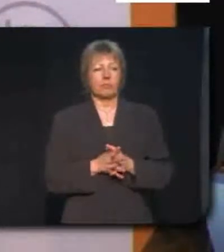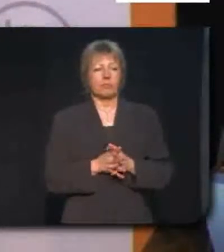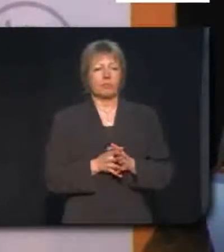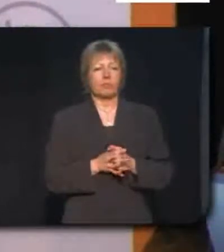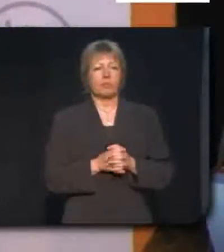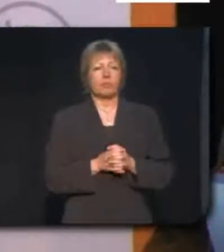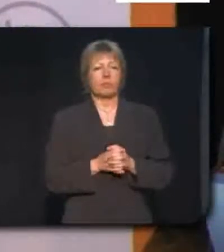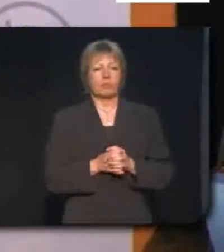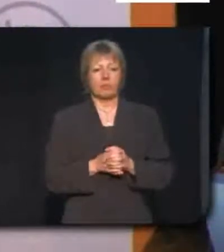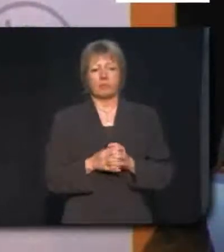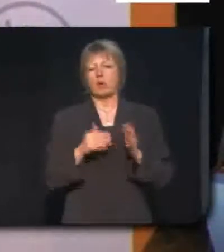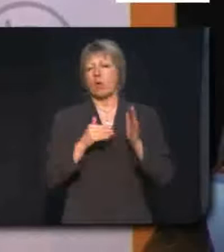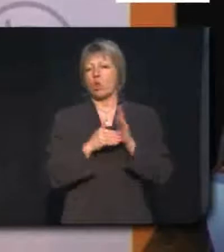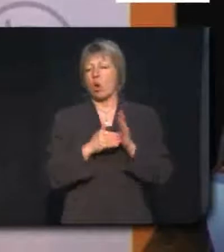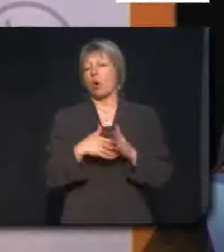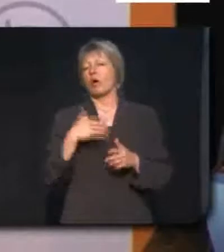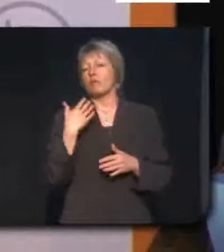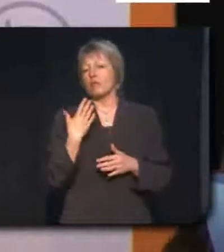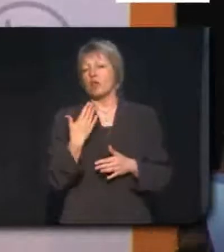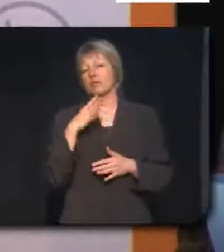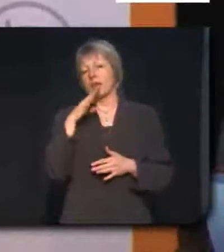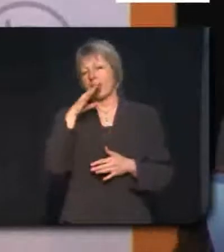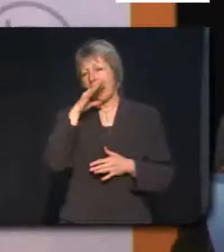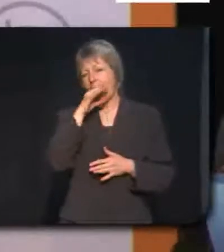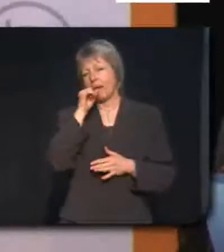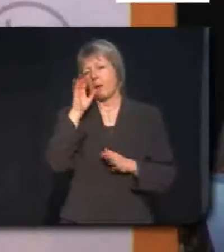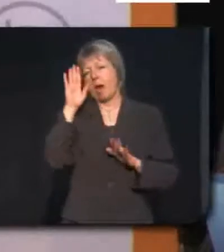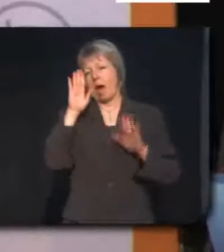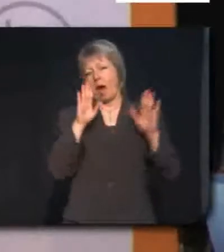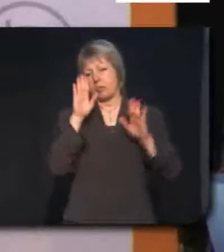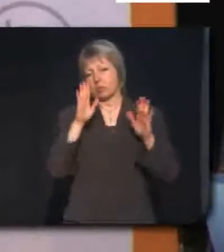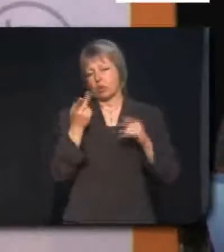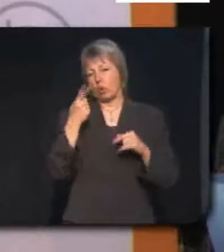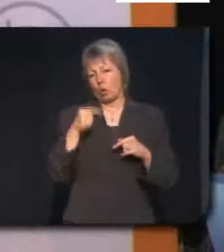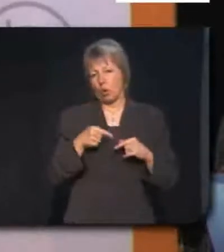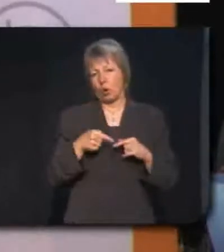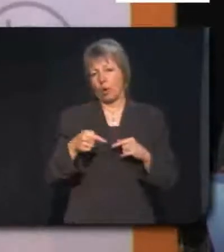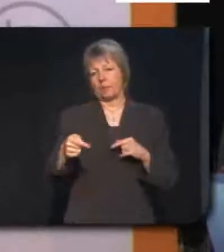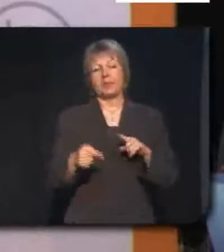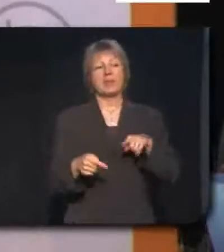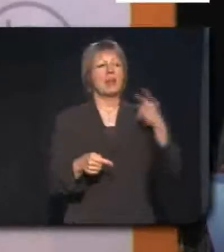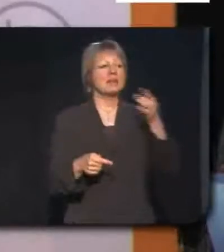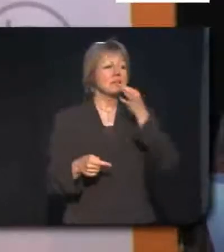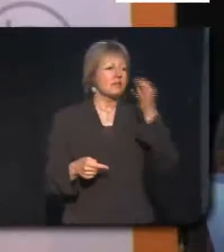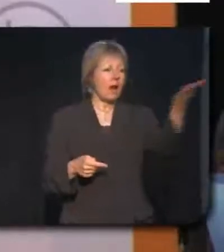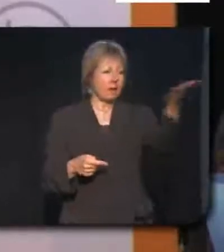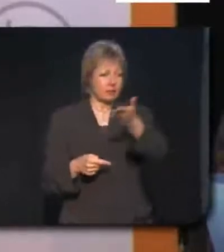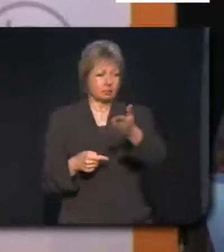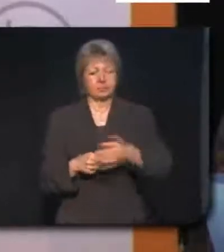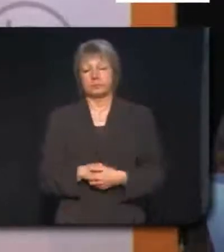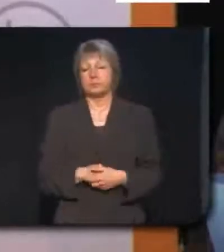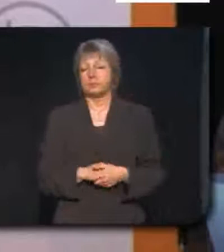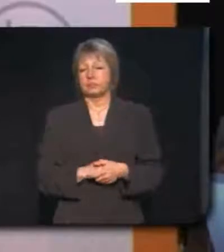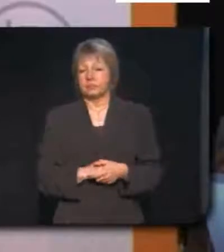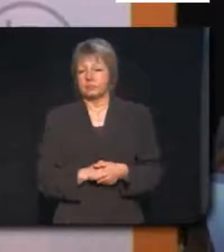es stehen derzeit noch fünf geheime Abstimmungen an die nächste Frage bitte